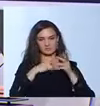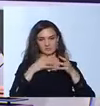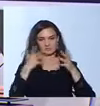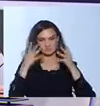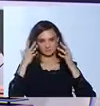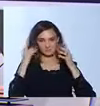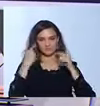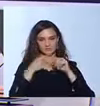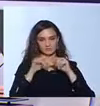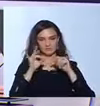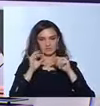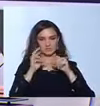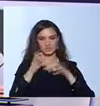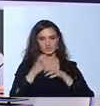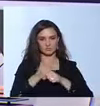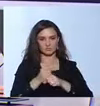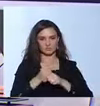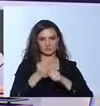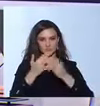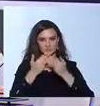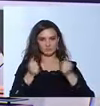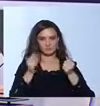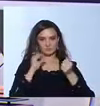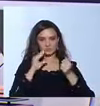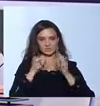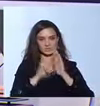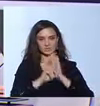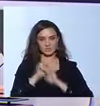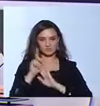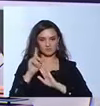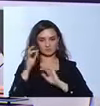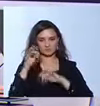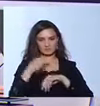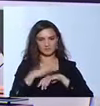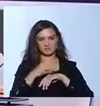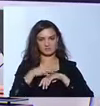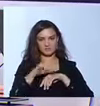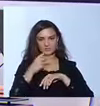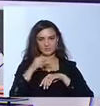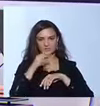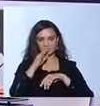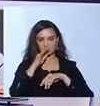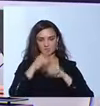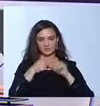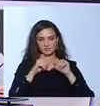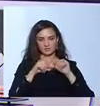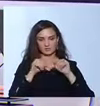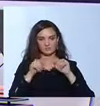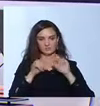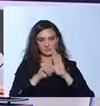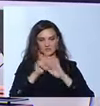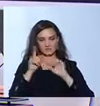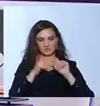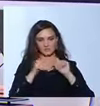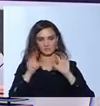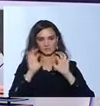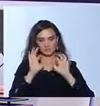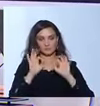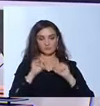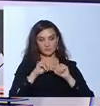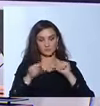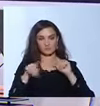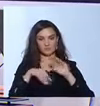თმისცვენის რისკი არის შემცირებული რა თქმა უნდა როდესაც იწყება თმისცვენა 20 წლის ასაკში ეს აგრესიულად მიმდინარეობს და უფრო სწრაფად